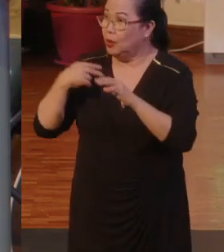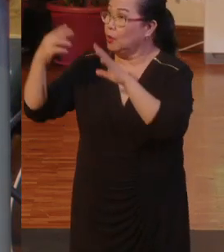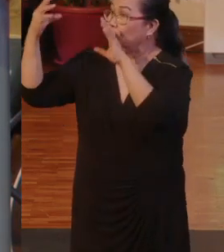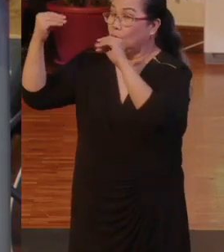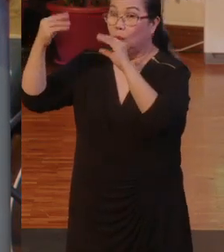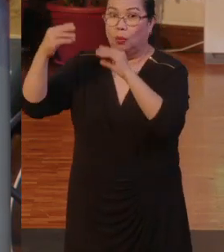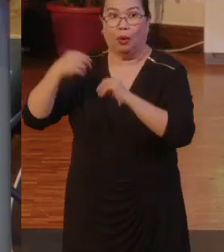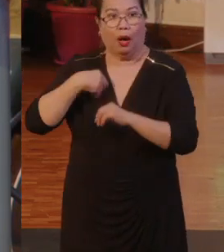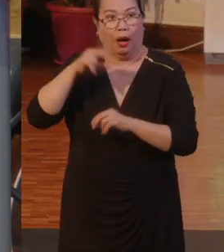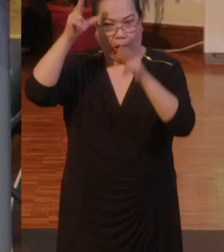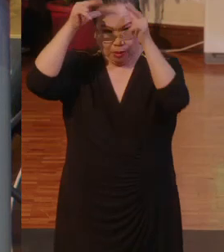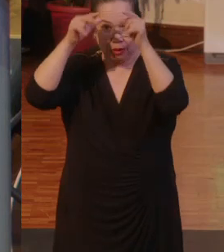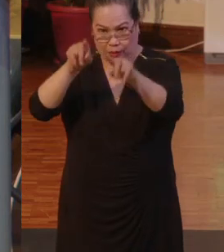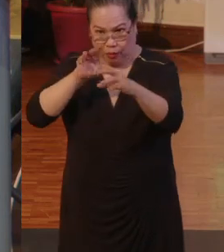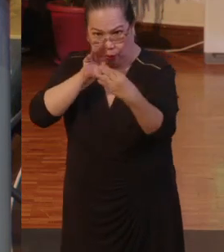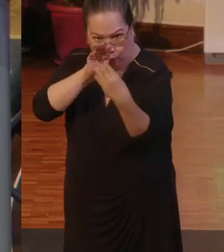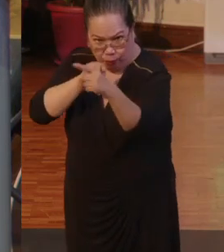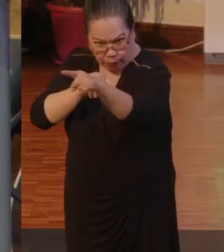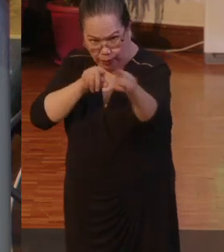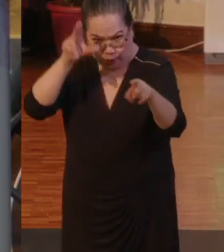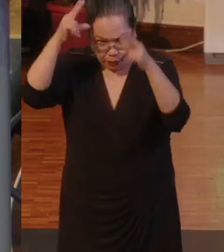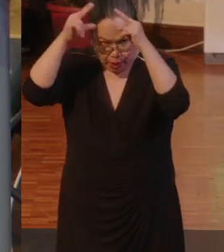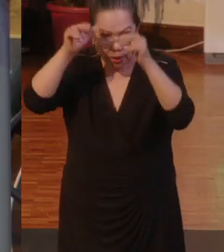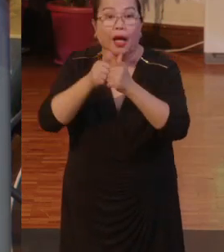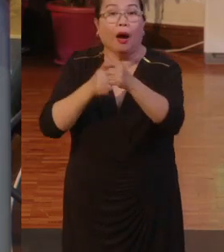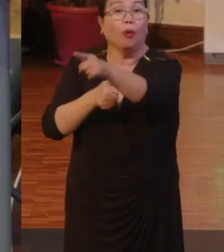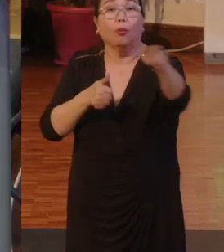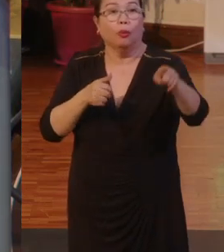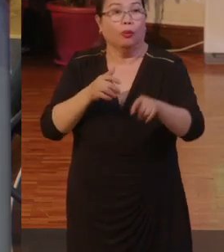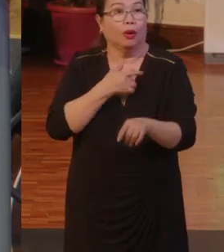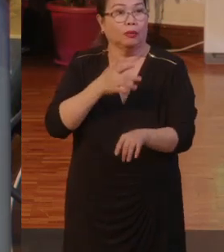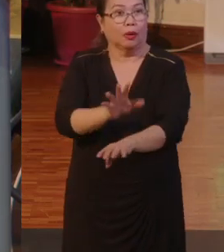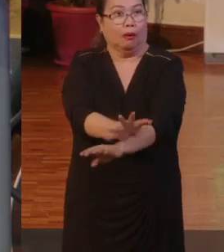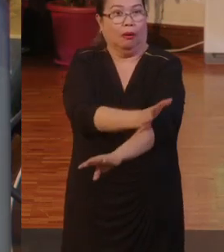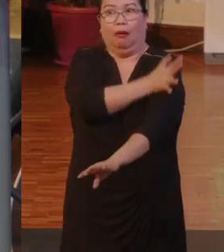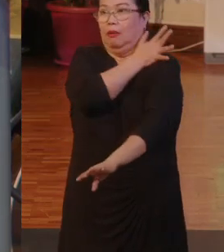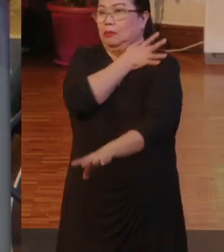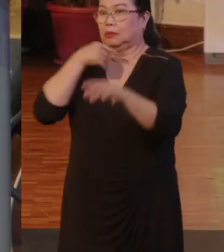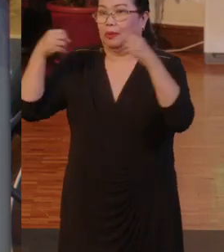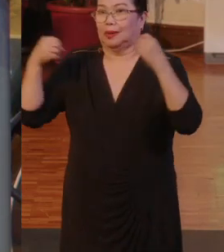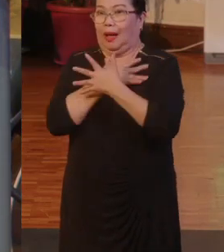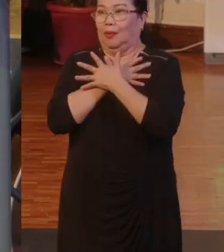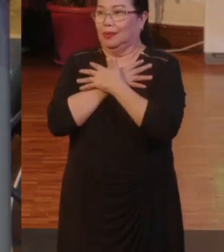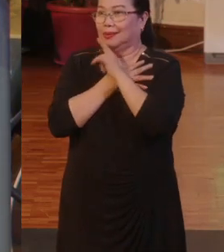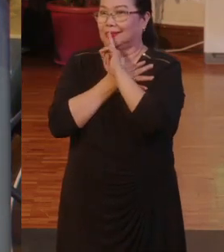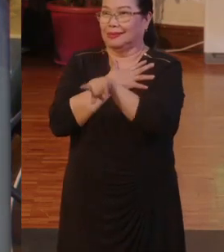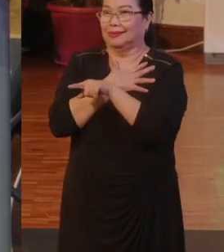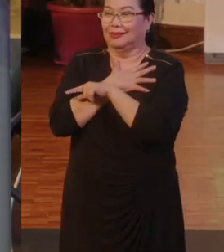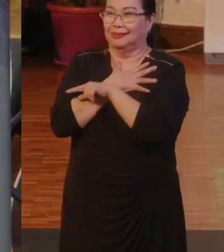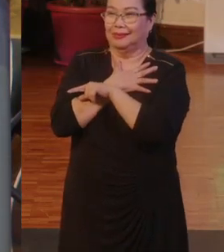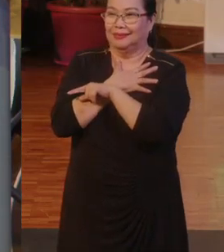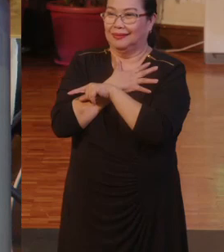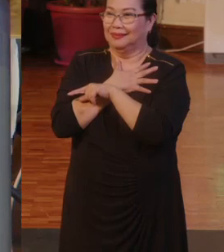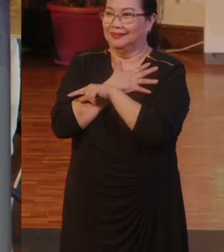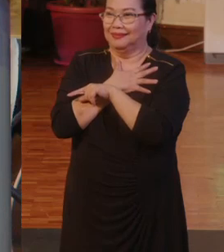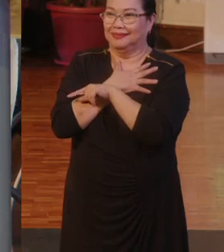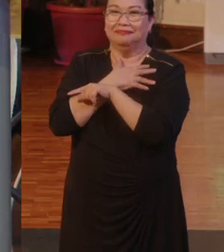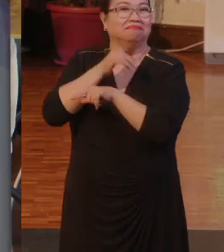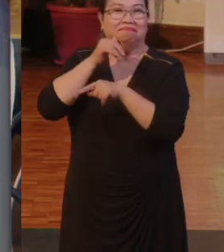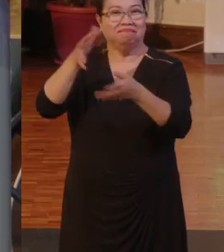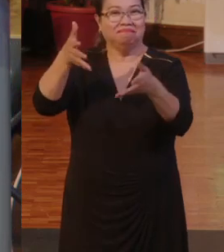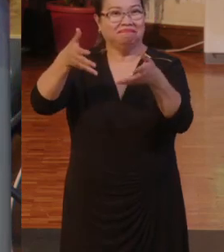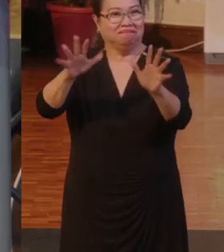donkey. Kung kayo, kausapin kayo ng donkey, palagay ko matatakot din kayo. No? Hindi niya pinahintulot